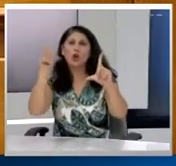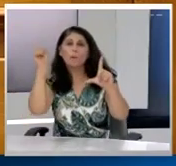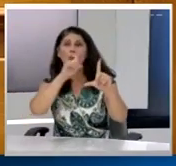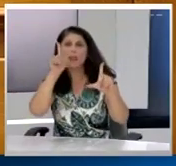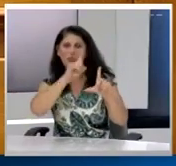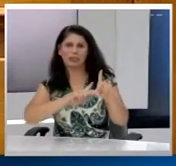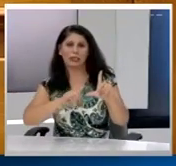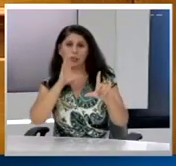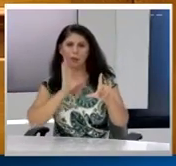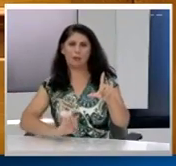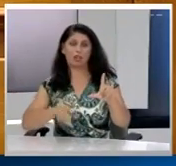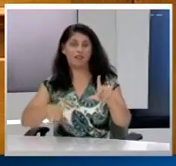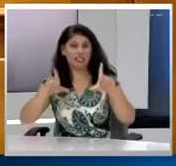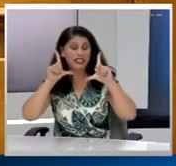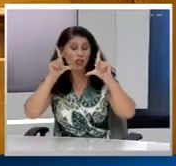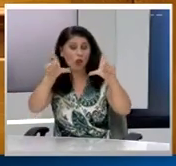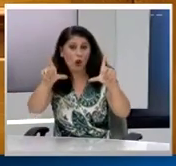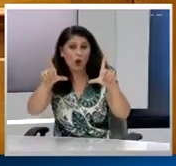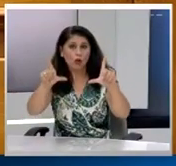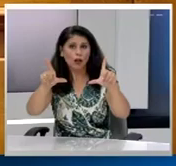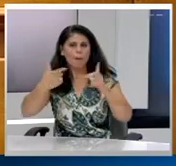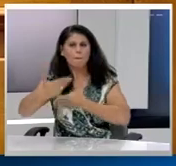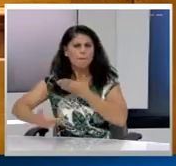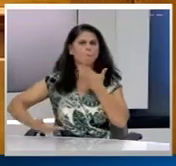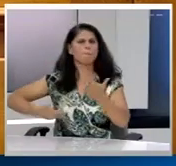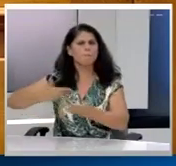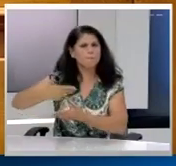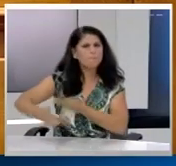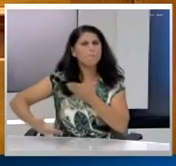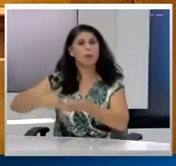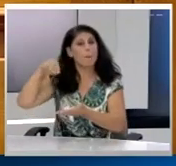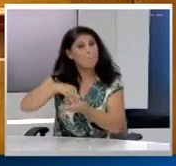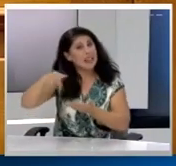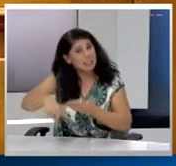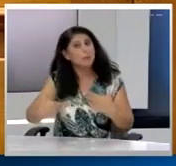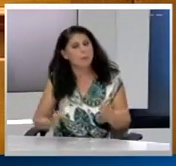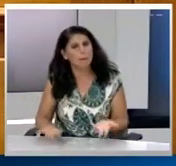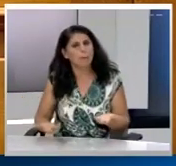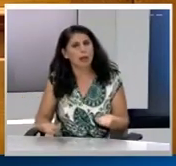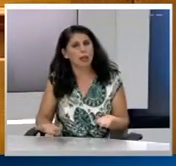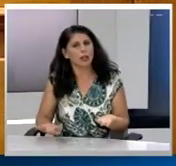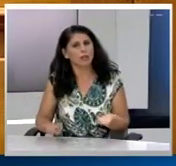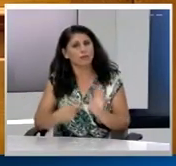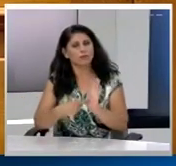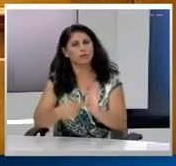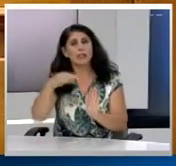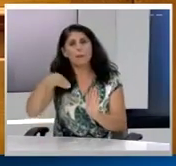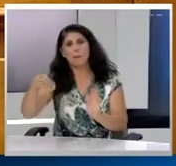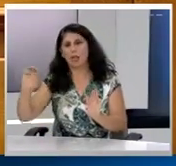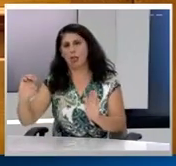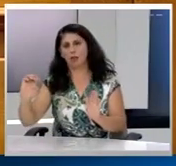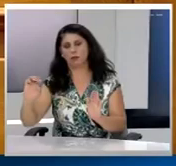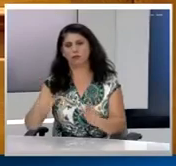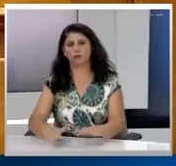πραγματικότητα. Μια εικόνα η οποία αναπαράγεται δυστυχώς και σήμερα στα μέσα μαζικής